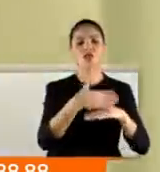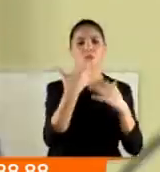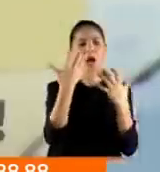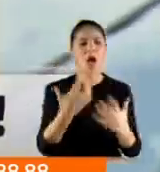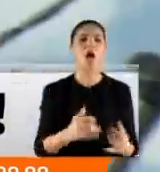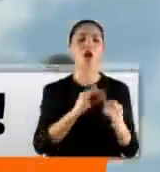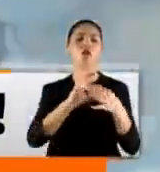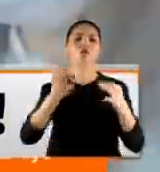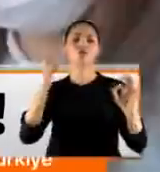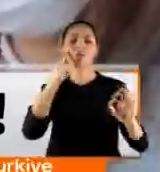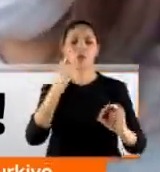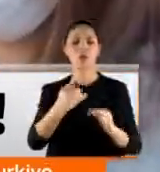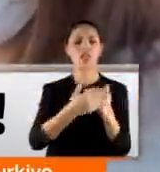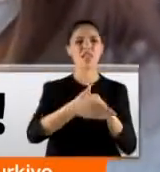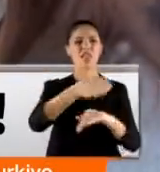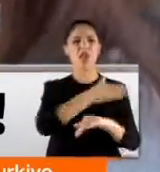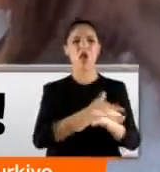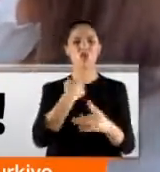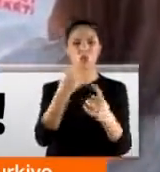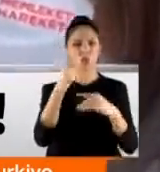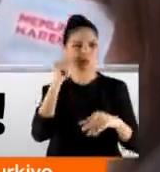önceki konuşmalara baktığımızda bugün